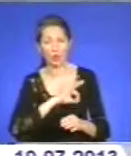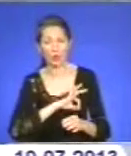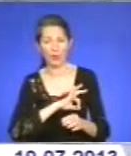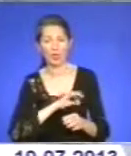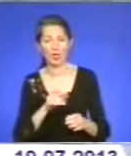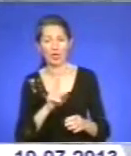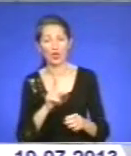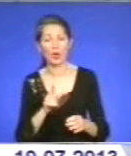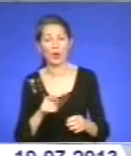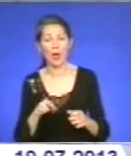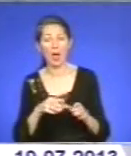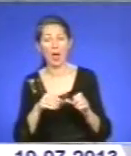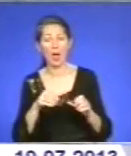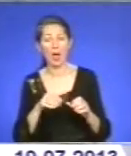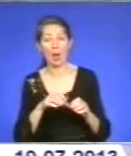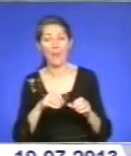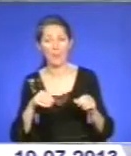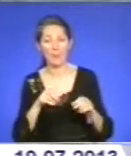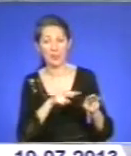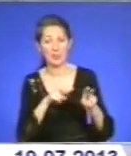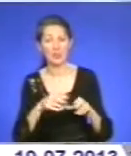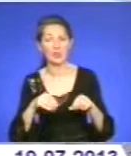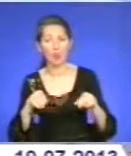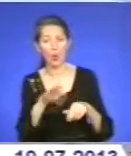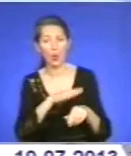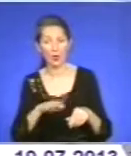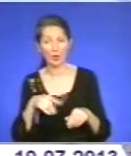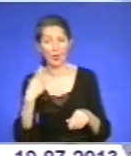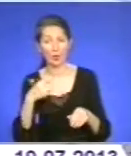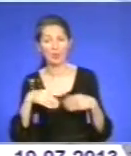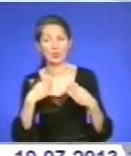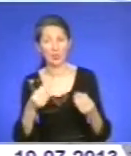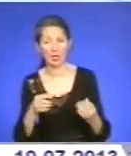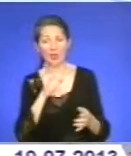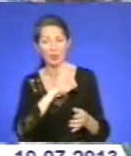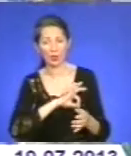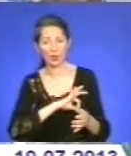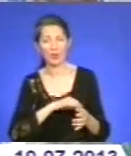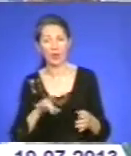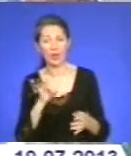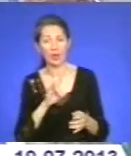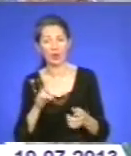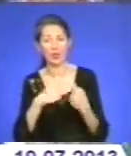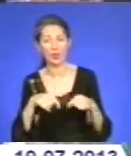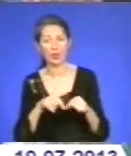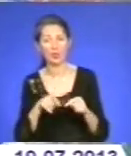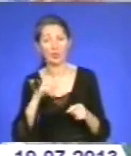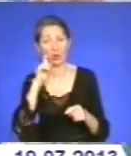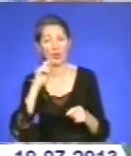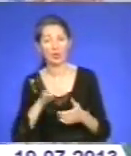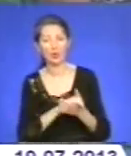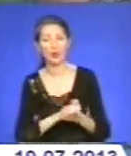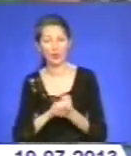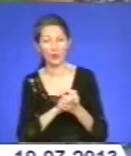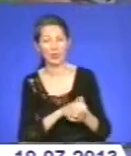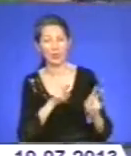щоб мисливські угіддя області надати в користування лісогосподарським підприємствам області та районним організаціям Українського товариства мисливців та